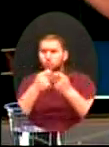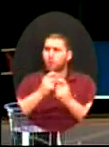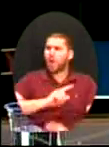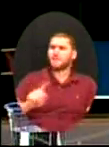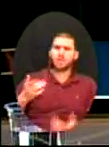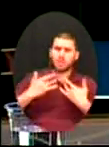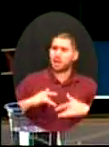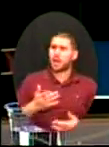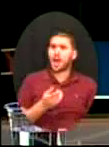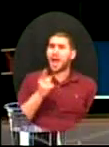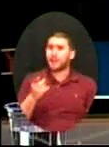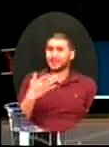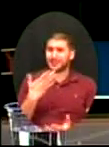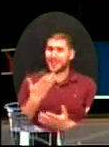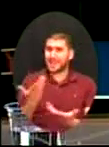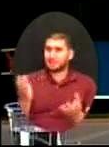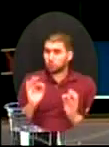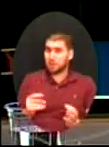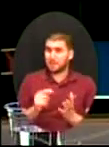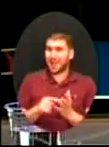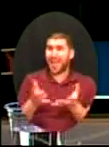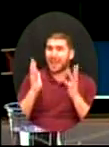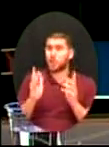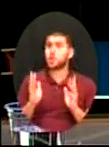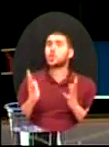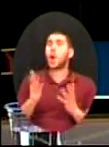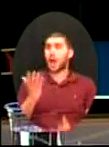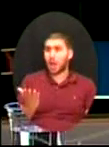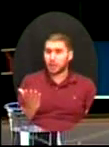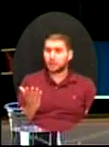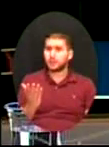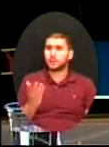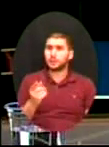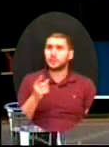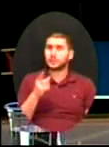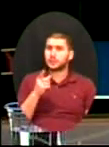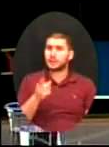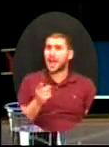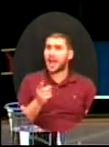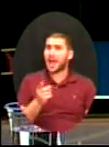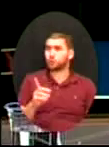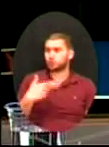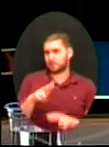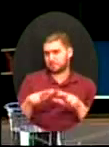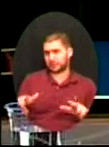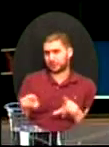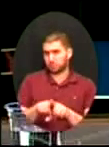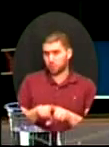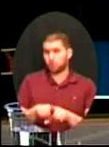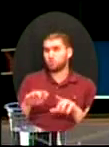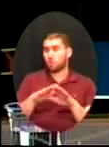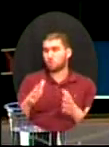אחד. אין מציאות, אני חושב שבעקבות האסון הנורא הזה, לא, אסור שתהיה מציאות